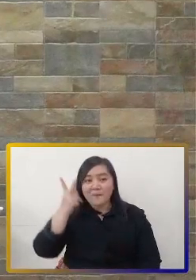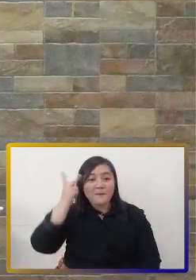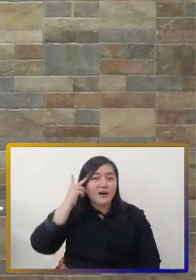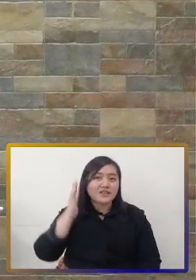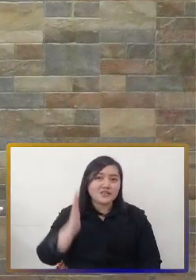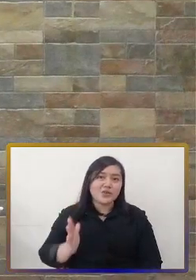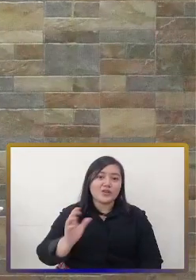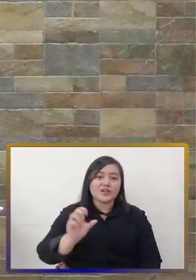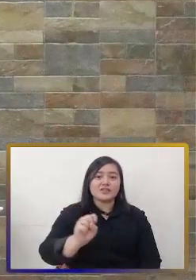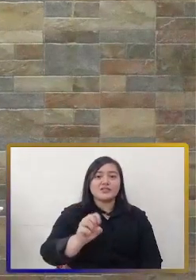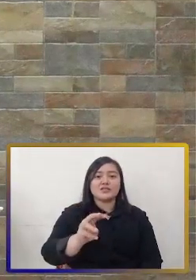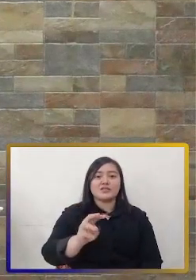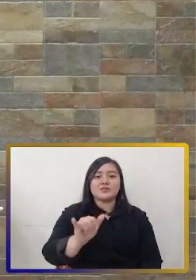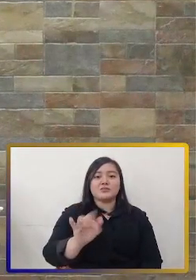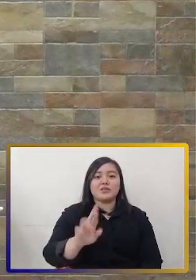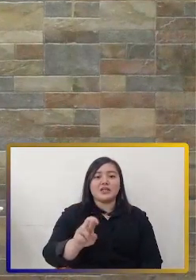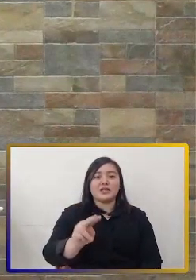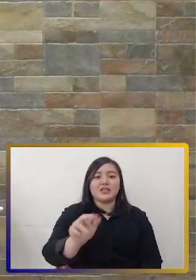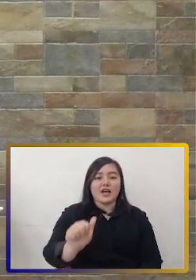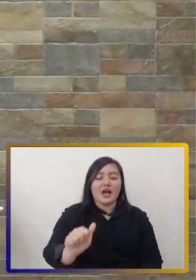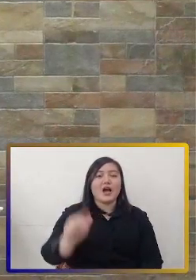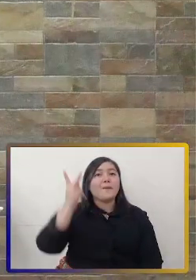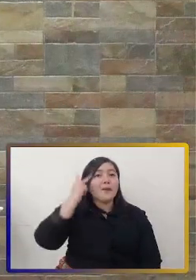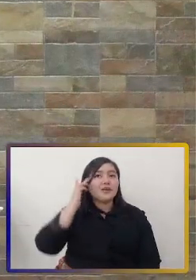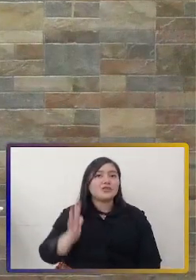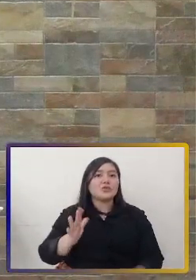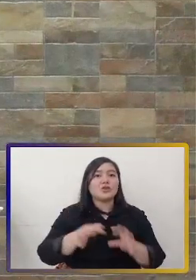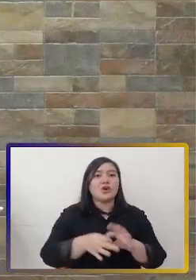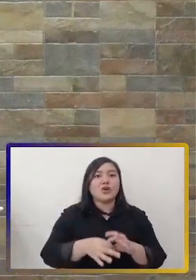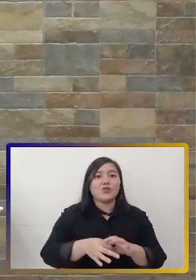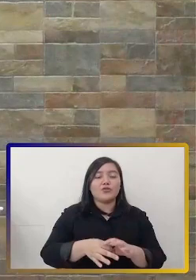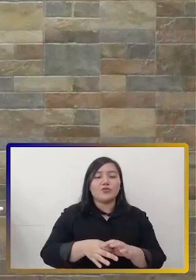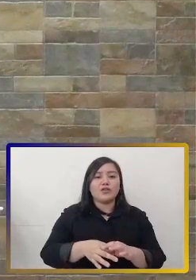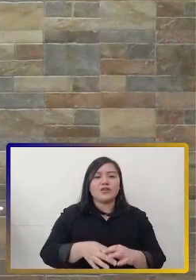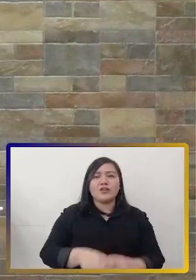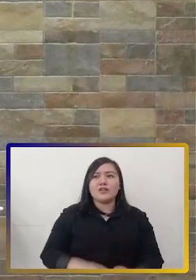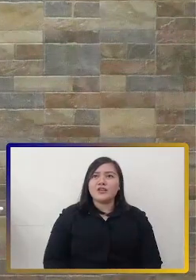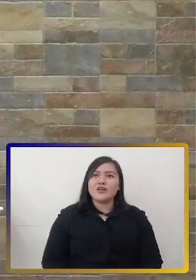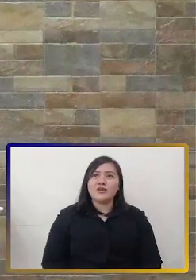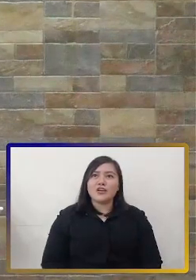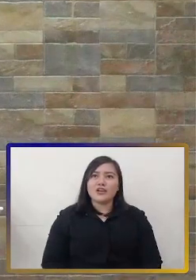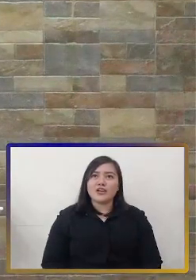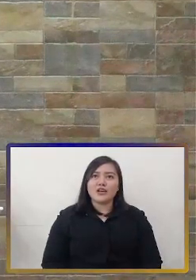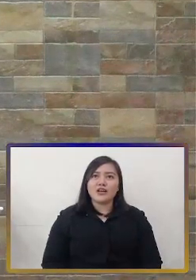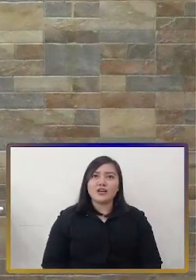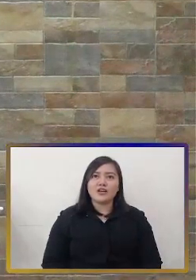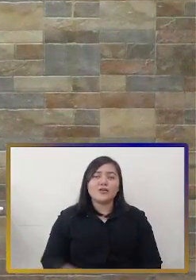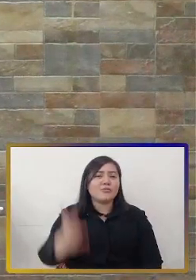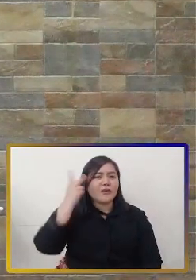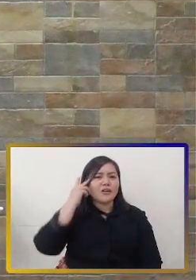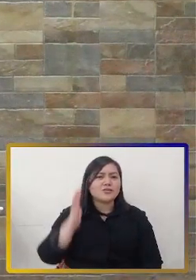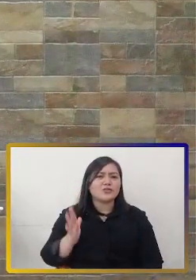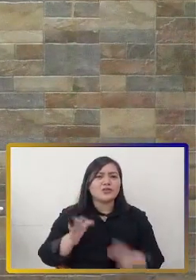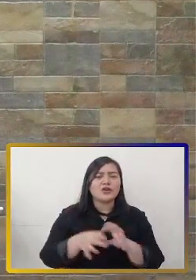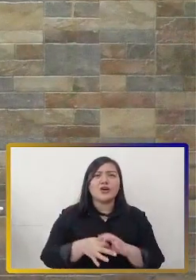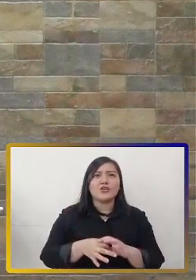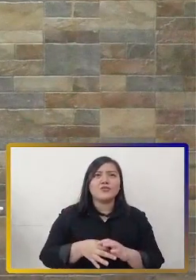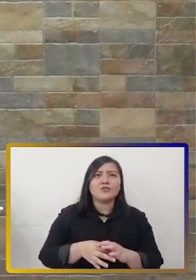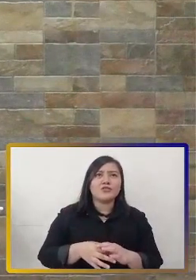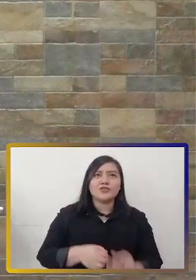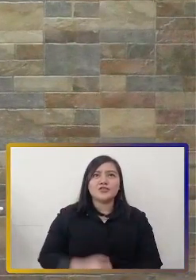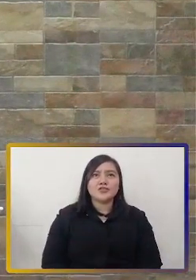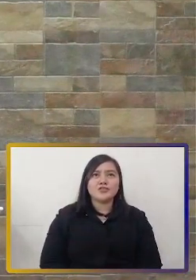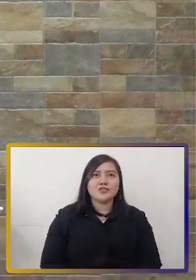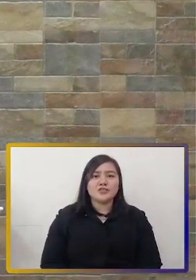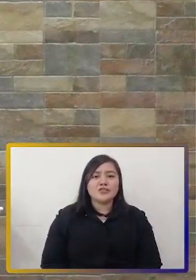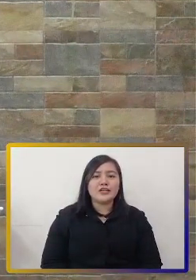sa inyo, na maliwanag sa Biblia yun. You see, ganyan yung sinasabi ko sa inyo kanina, ulitin ko sa pagtatapos. Ganyan kahalaga